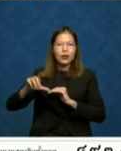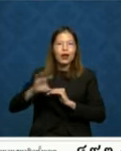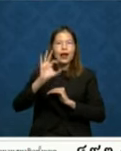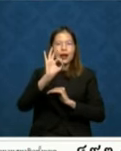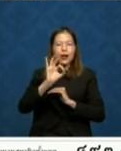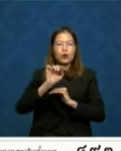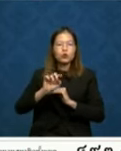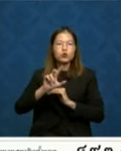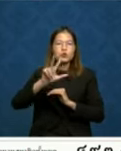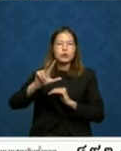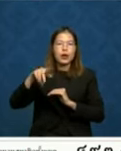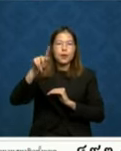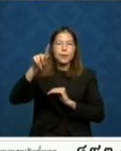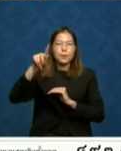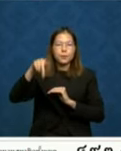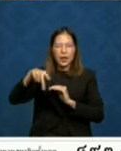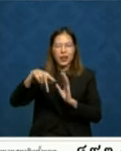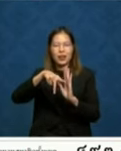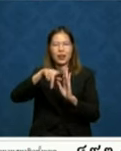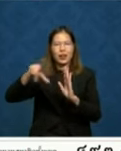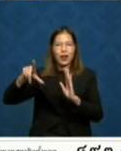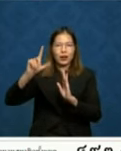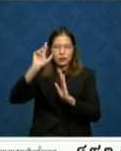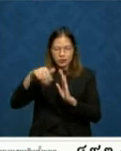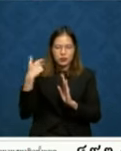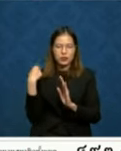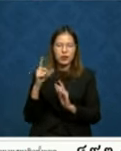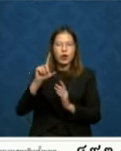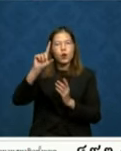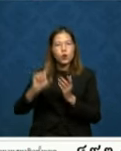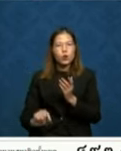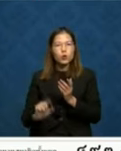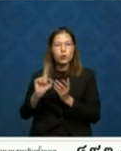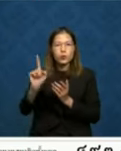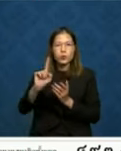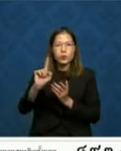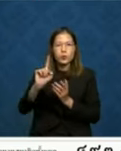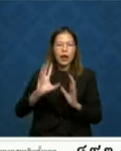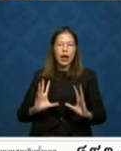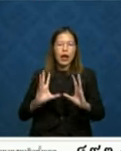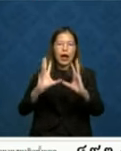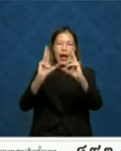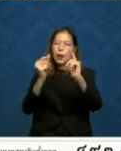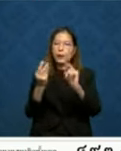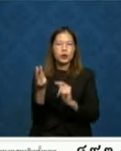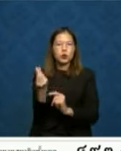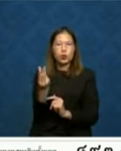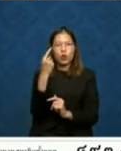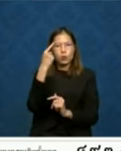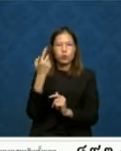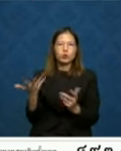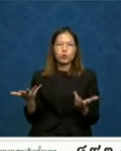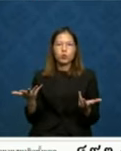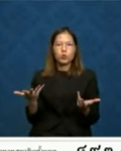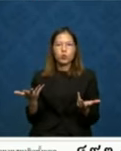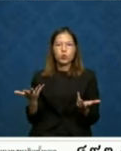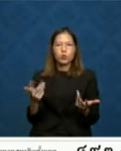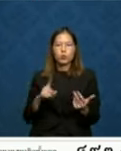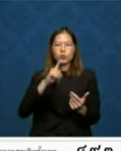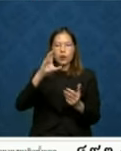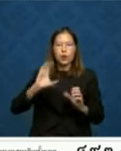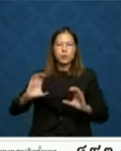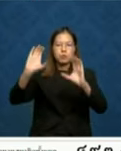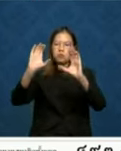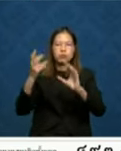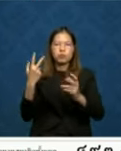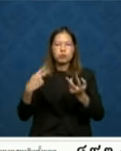ล้านแต่ปี66เหลือ229ล้านหายไปไม่รู้กี่เท่านี่คือการที่หน่วยงานภาครั